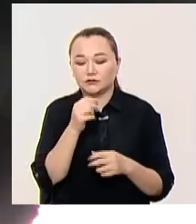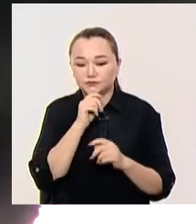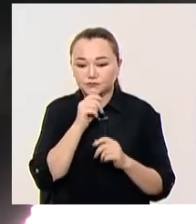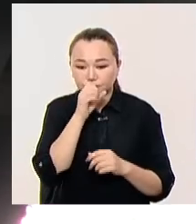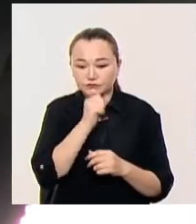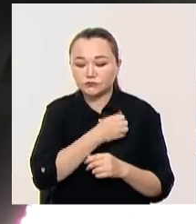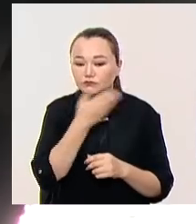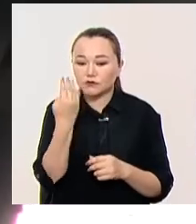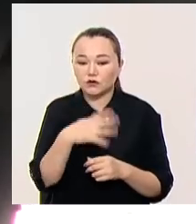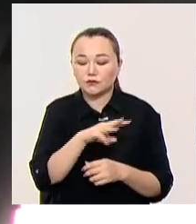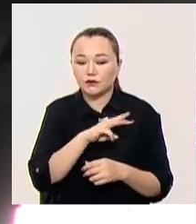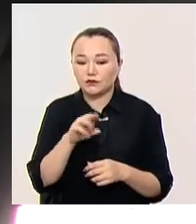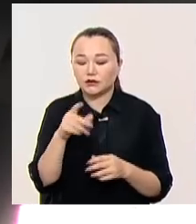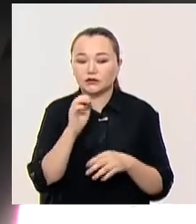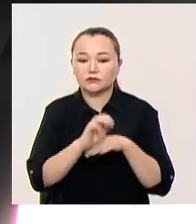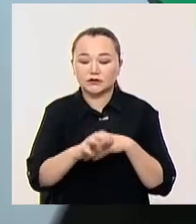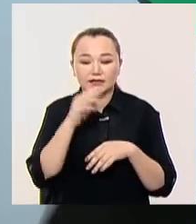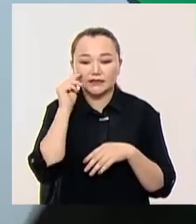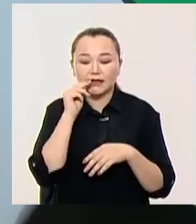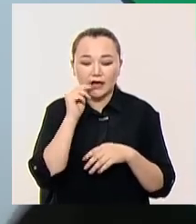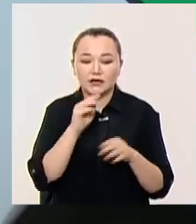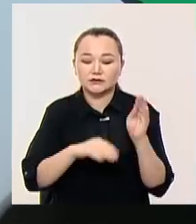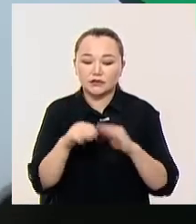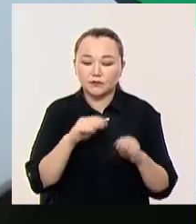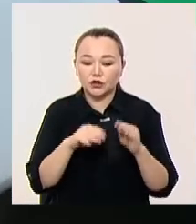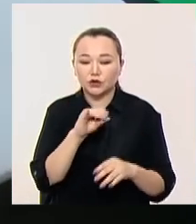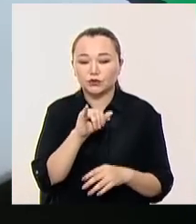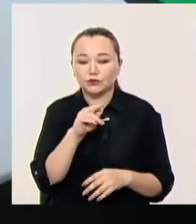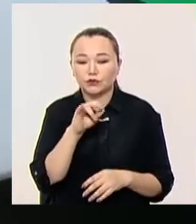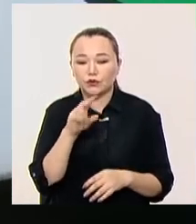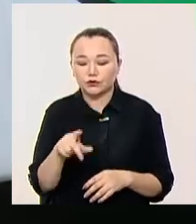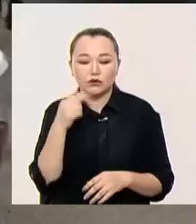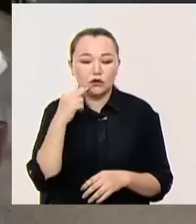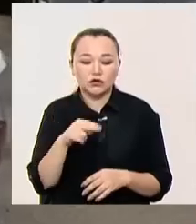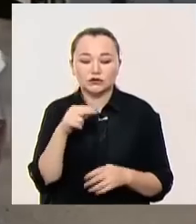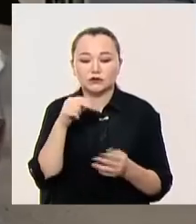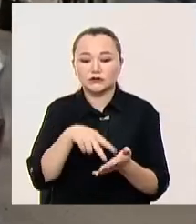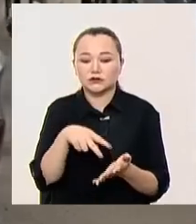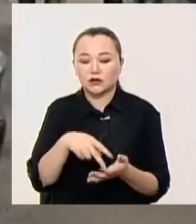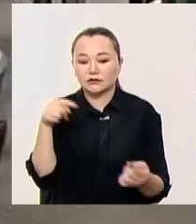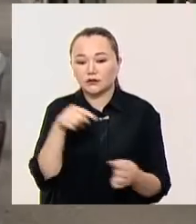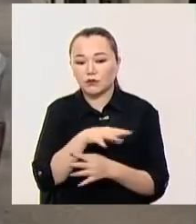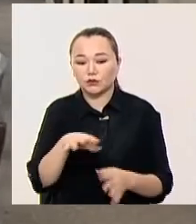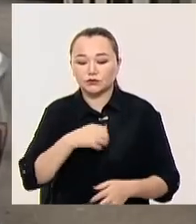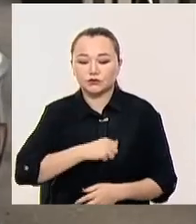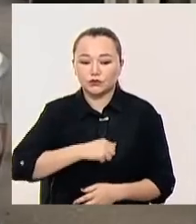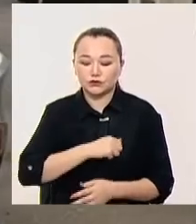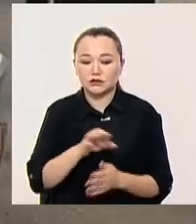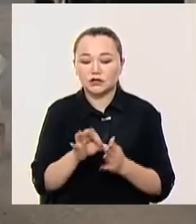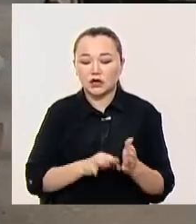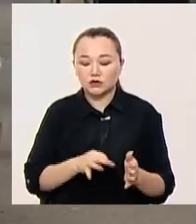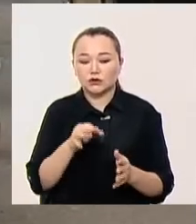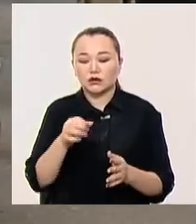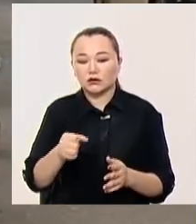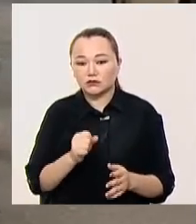40 миллион теңге тұратын Қытайда шығарылып, Қазақстанда құрастырылған Ютонг автобустарының сапасы бағасына сай болмай шықты деп ашулы. Бірінің ажыратқыш